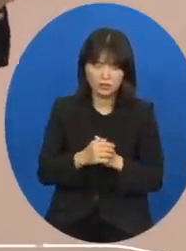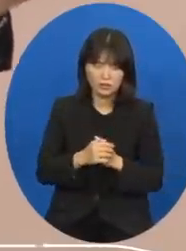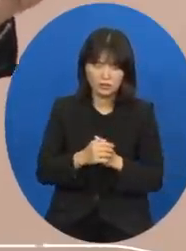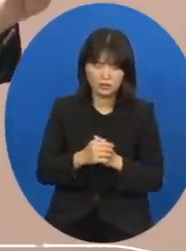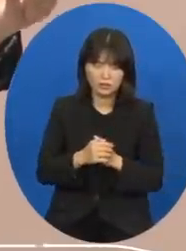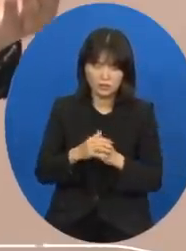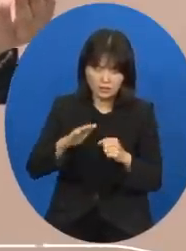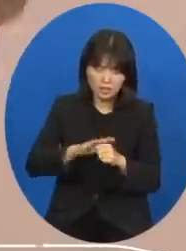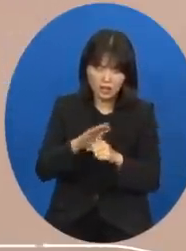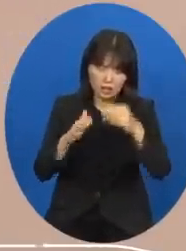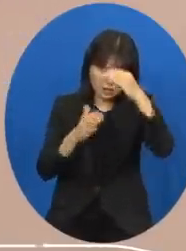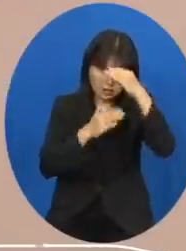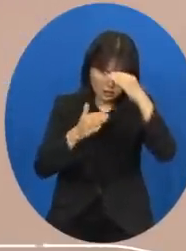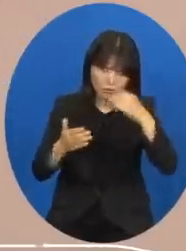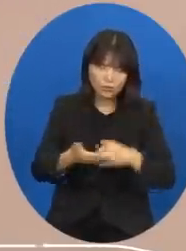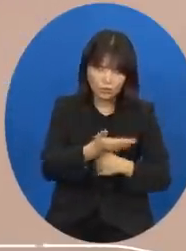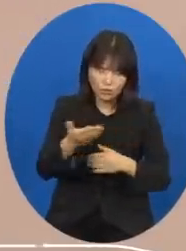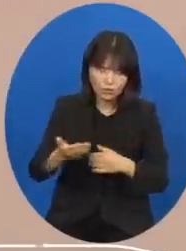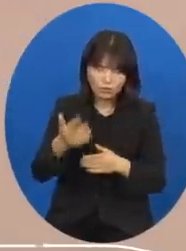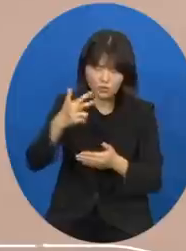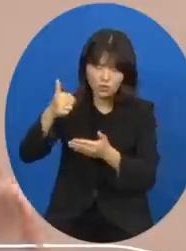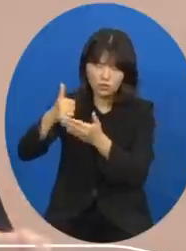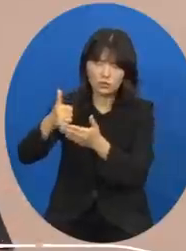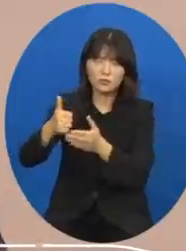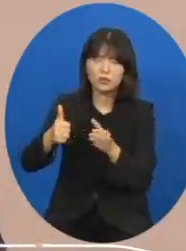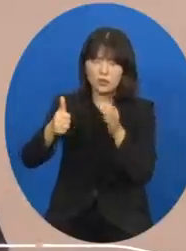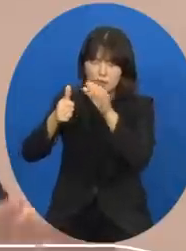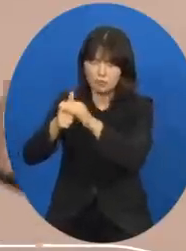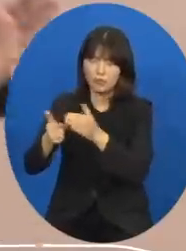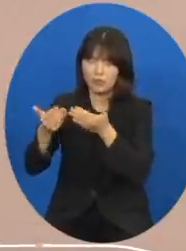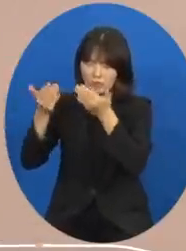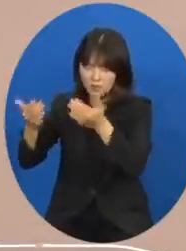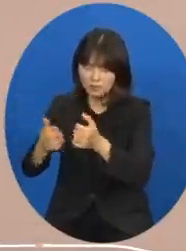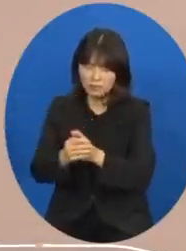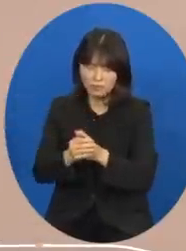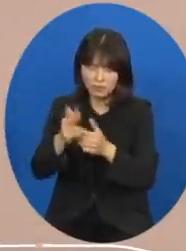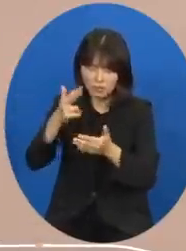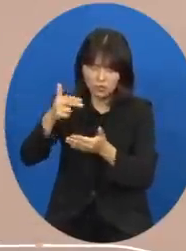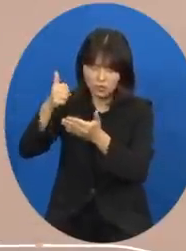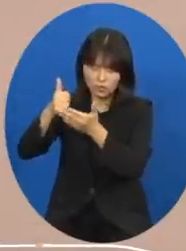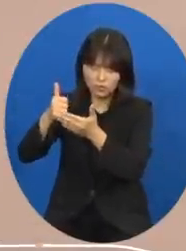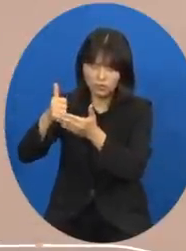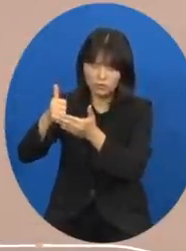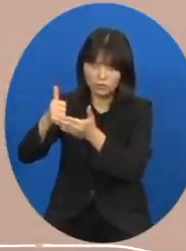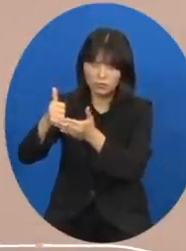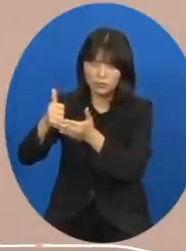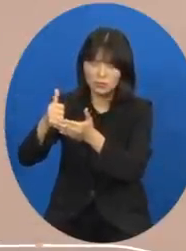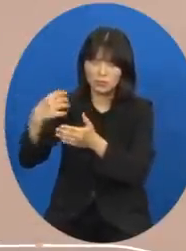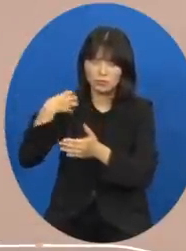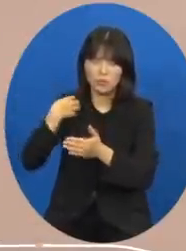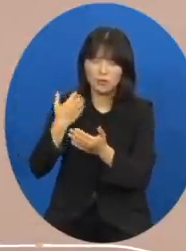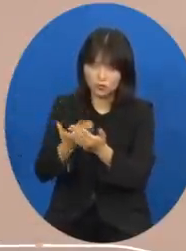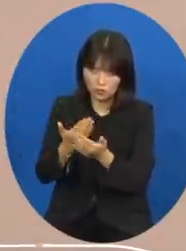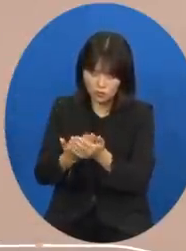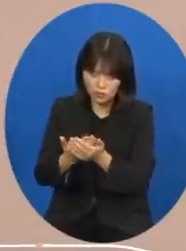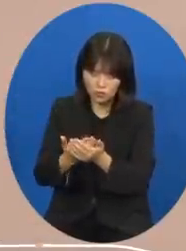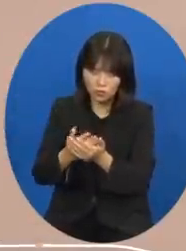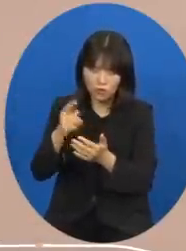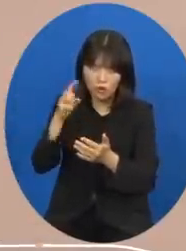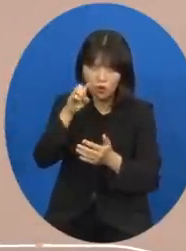사랑하는 성도들을 주님의 손에 올려드립니다. 주의 손에 사로잡아 주소서.